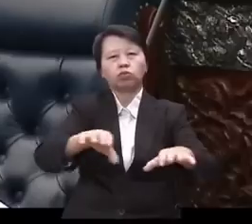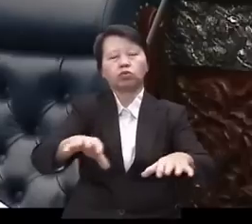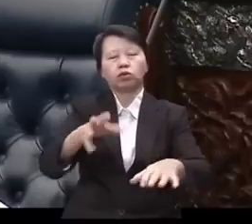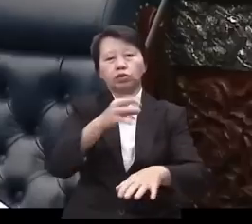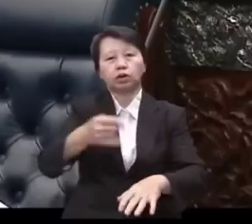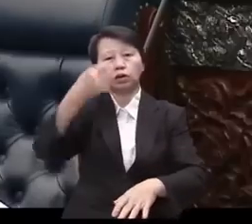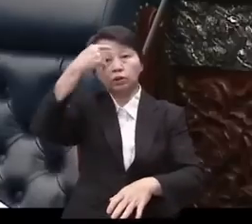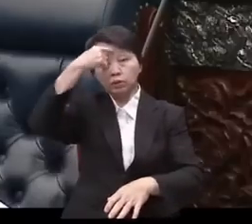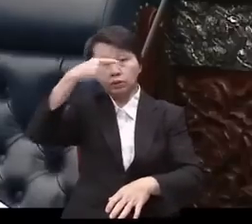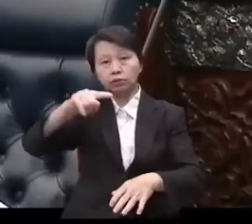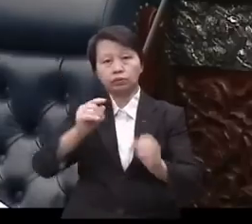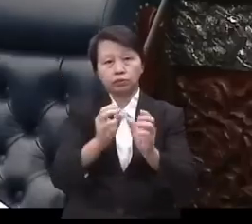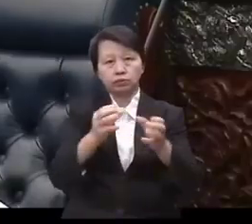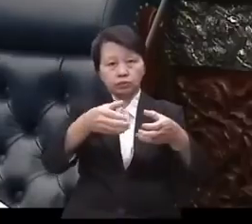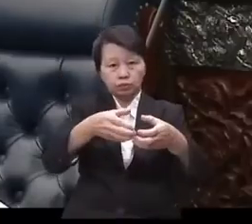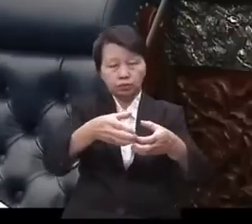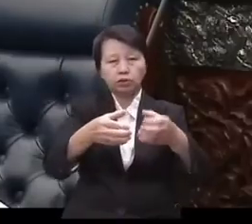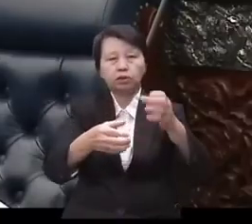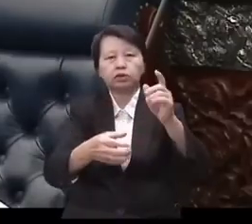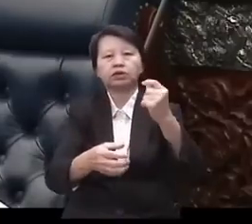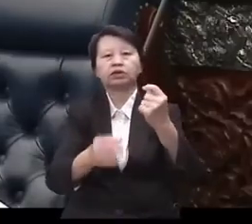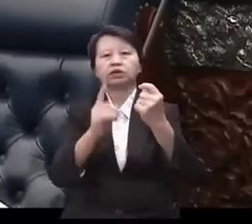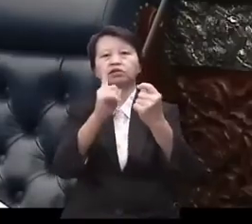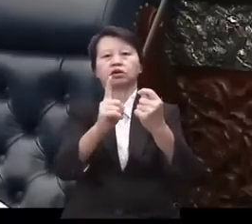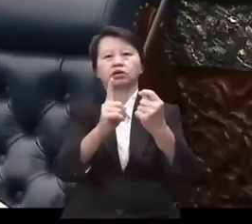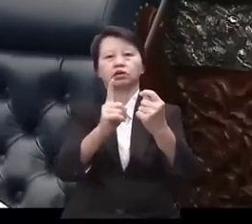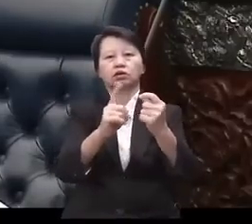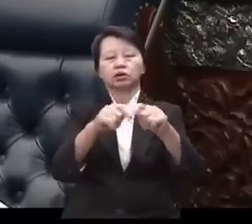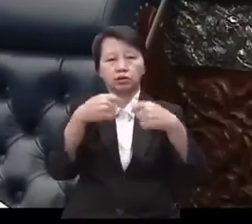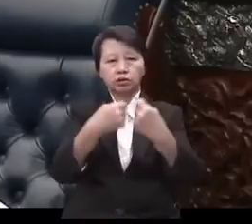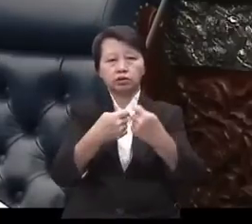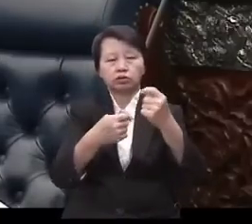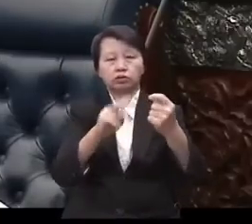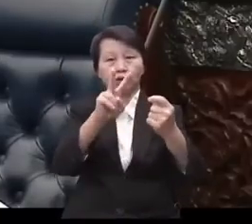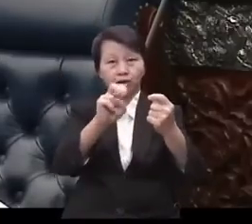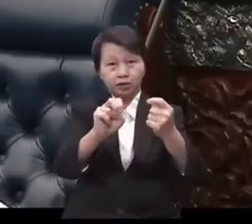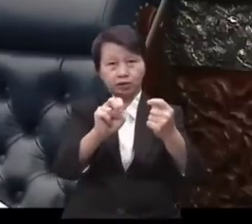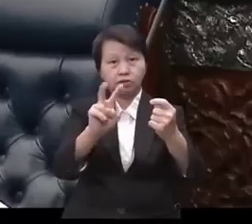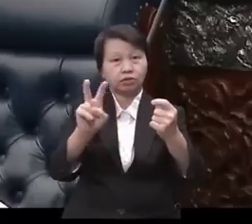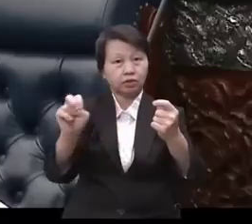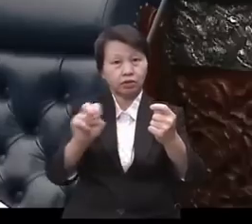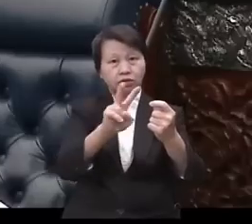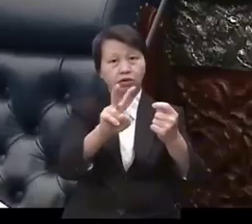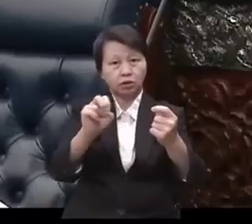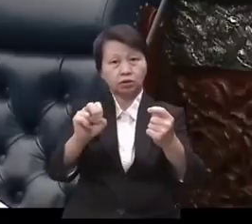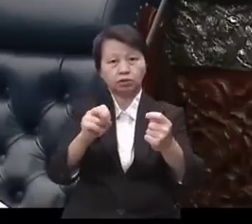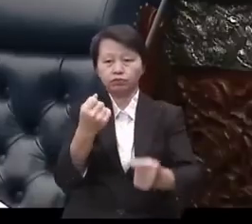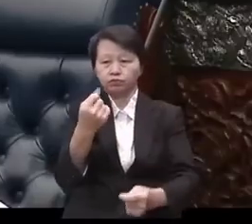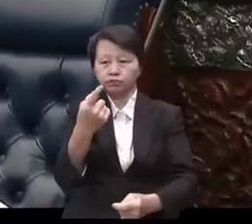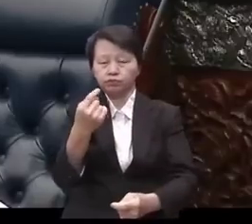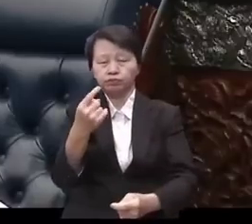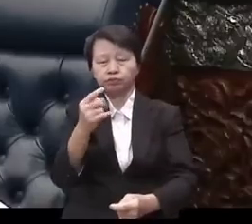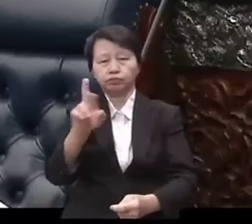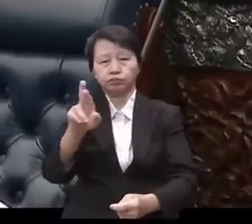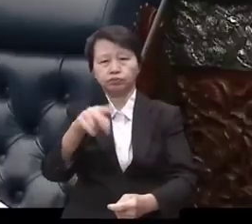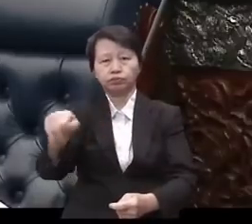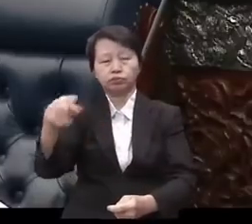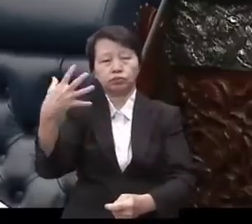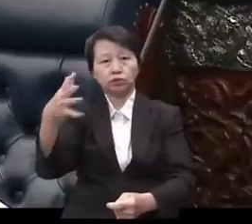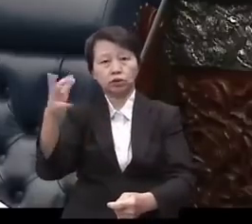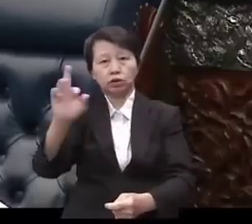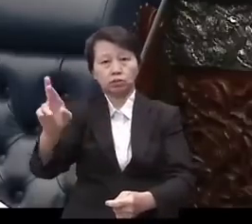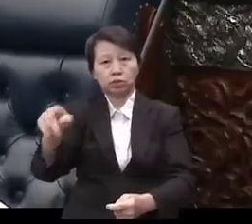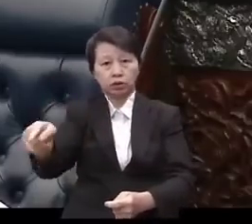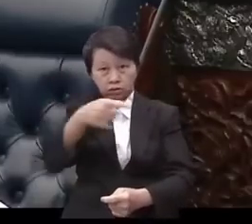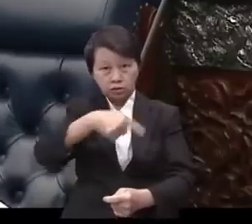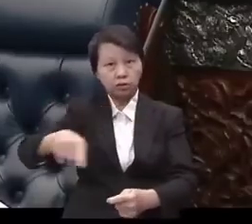Dan untuk golongan T1 di bawah golongan T20 ini, 10,000 hingga 5,000, adakah kumpulan